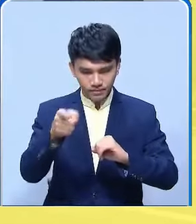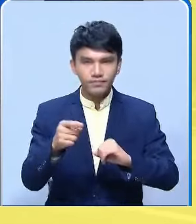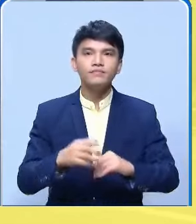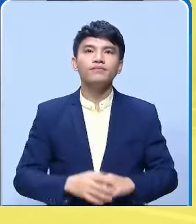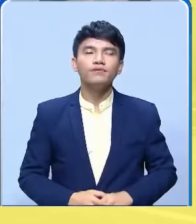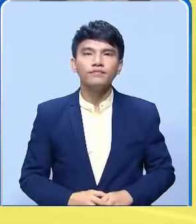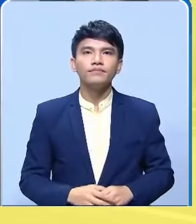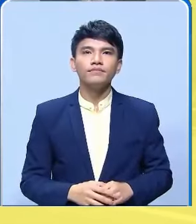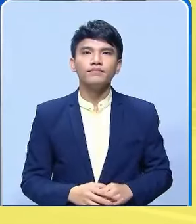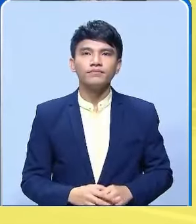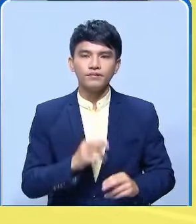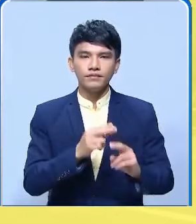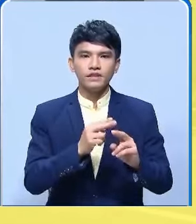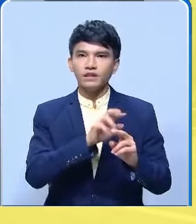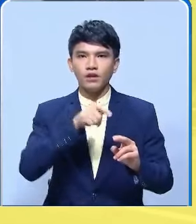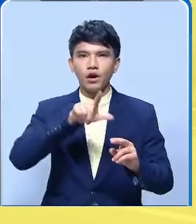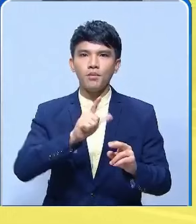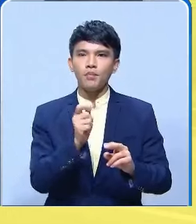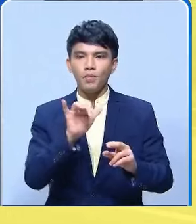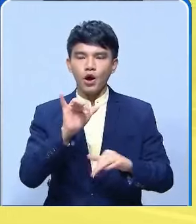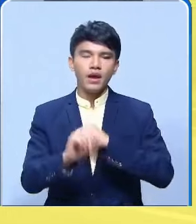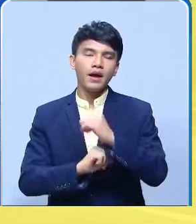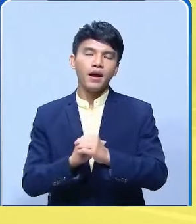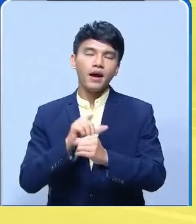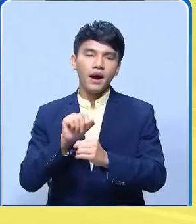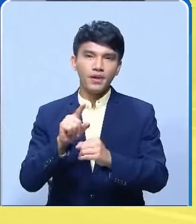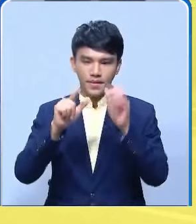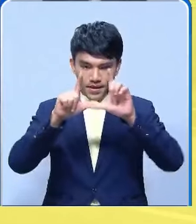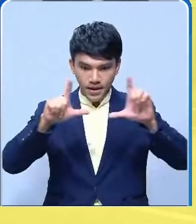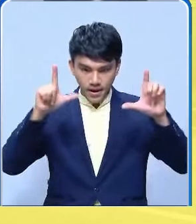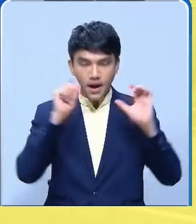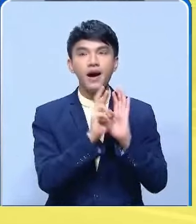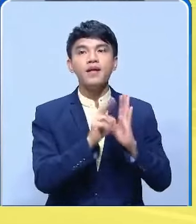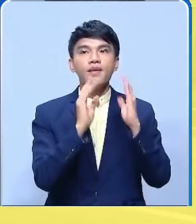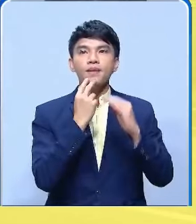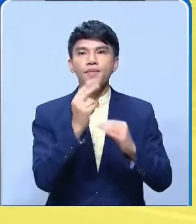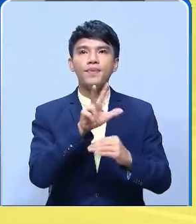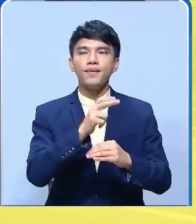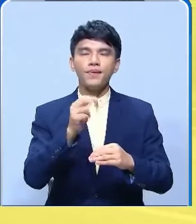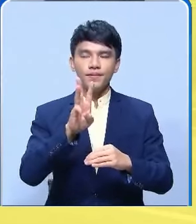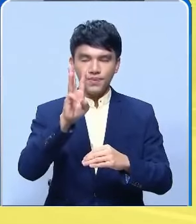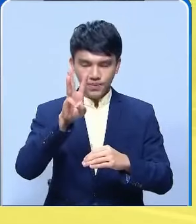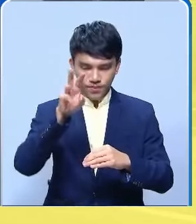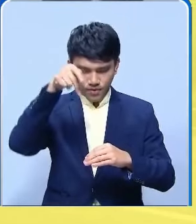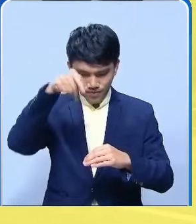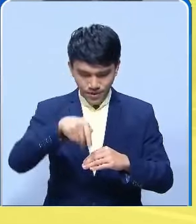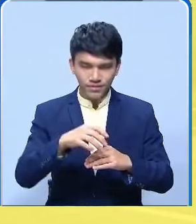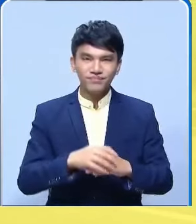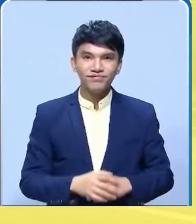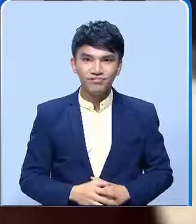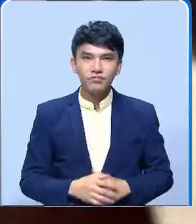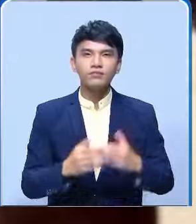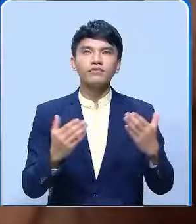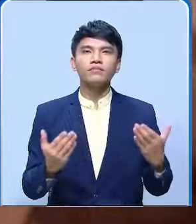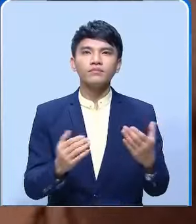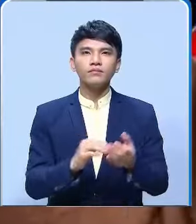ซึ่งนางสาวพลอยณภัทรอายุ21ปีเธอไปดาว TikTok เลยนะครับมีผู้ติดตามกว่า 36,000 บัญชีเข้าไปลักทรั